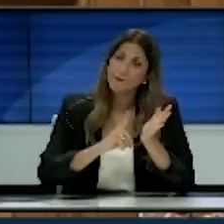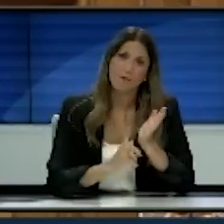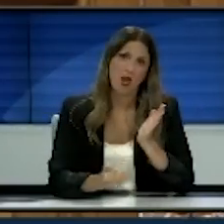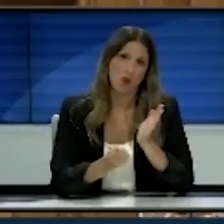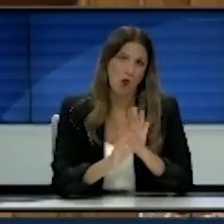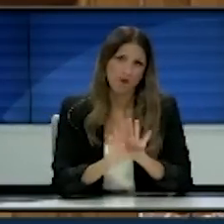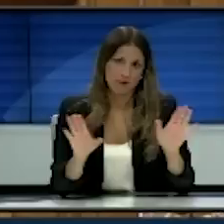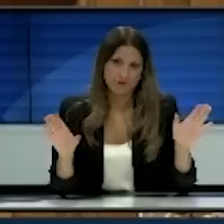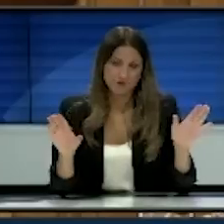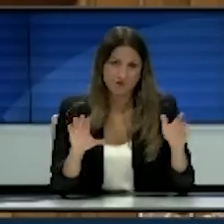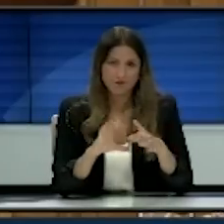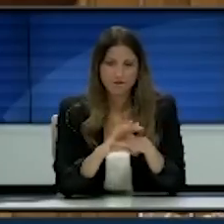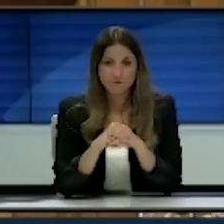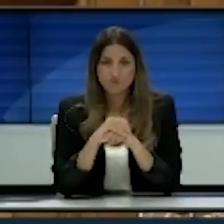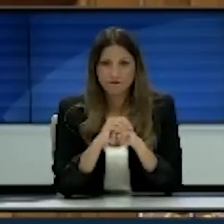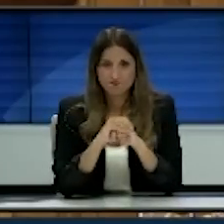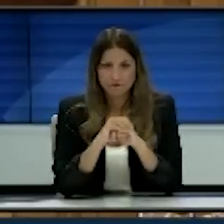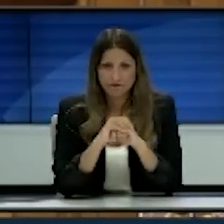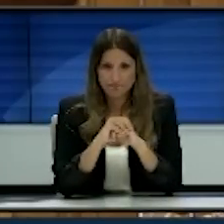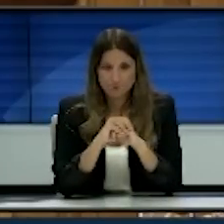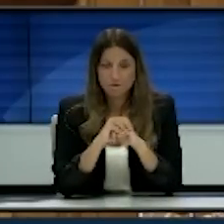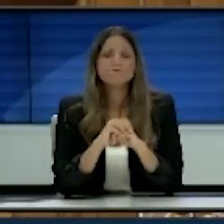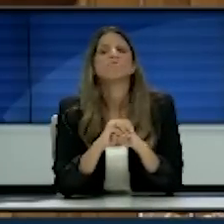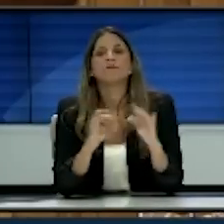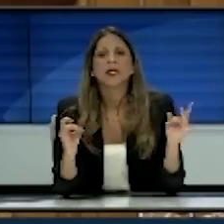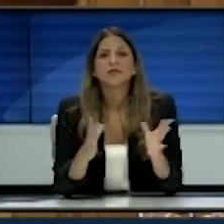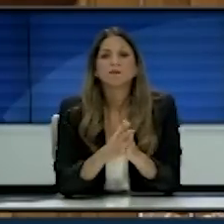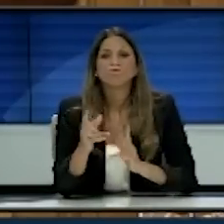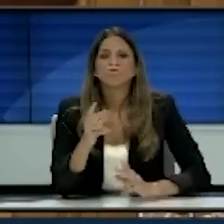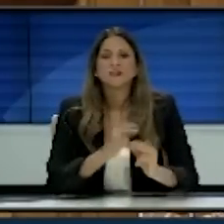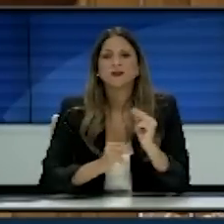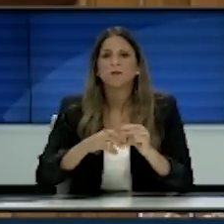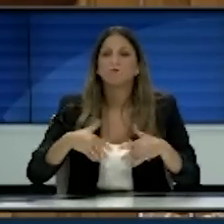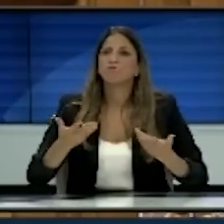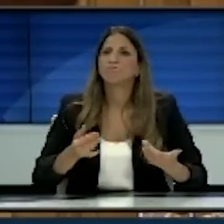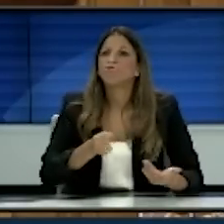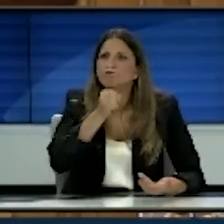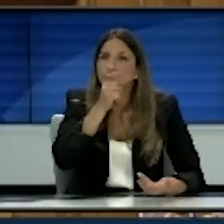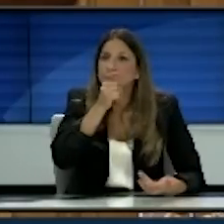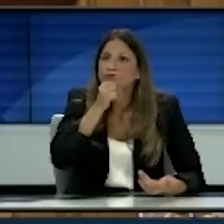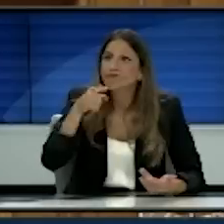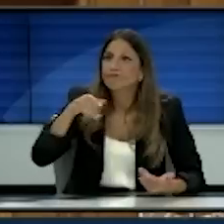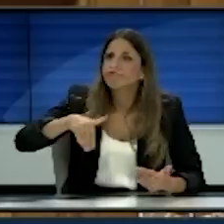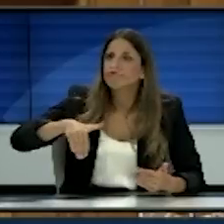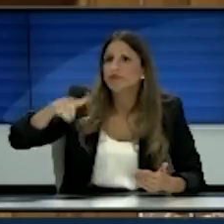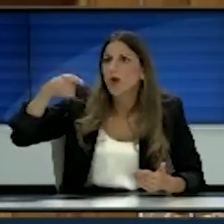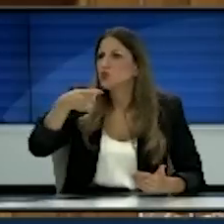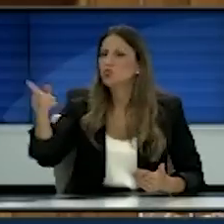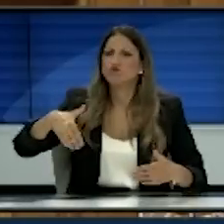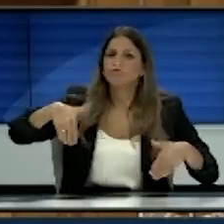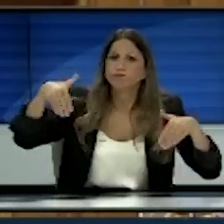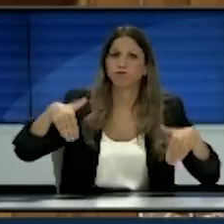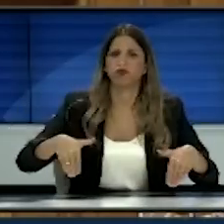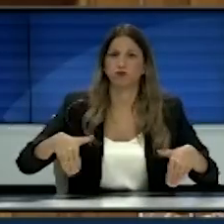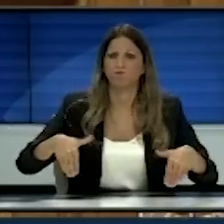ανεκτό. Για ποιο σεβασμό λοιπόν μιλάτε προς την τρίτη ηλικία? Όχι μόνο δεν καταργήσατε